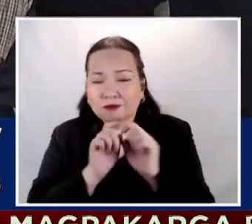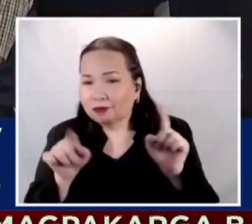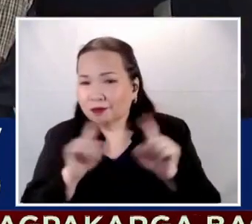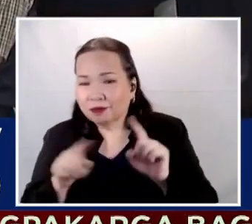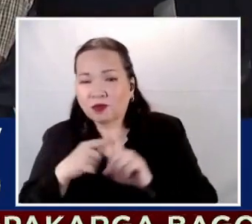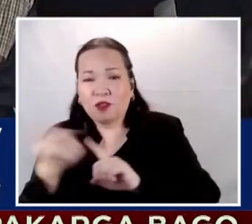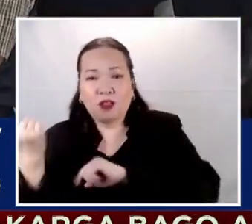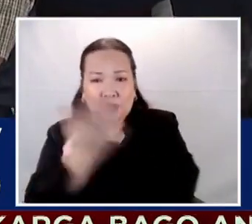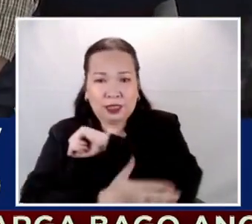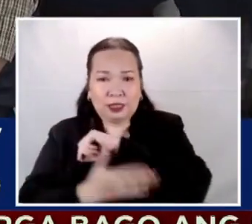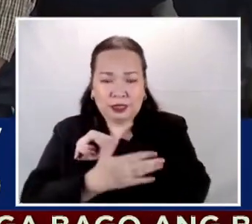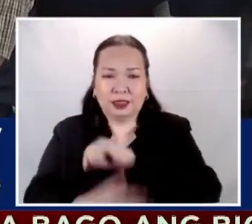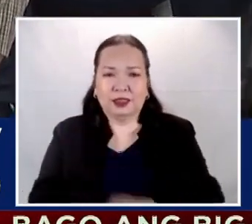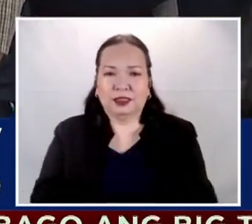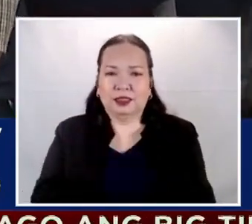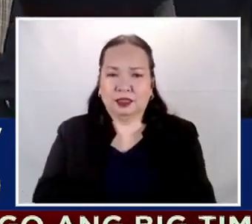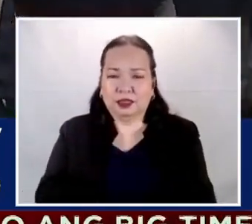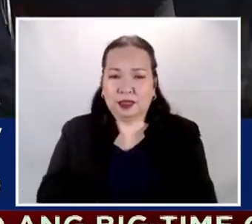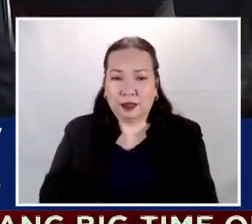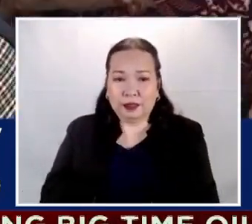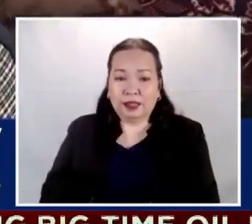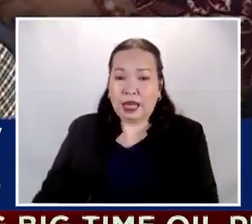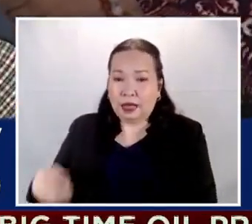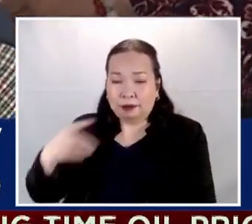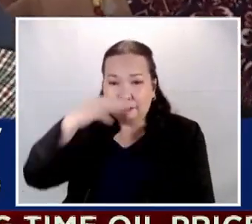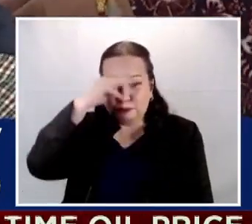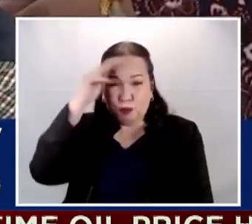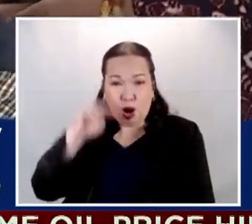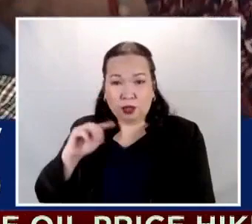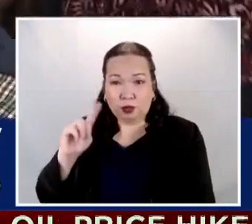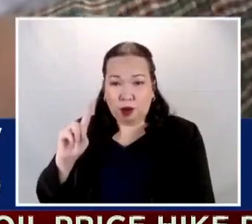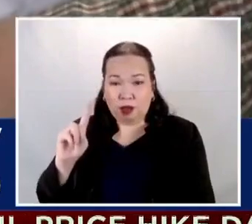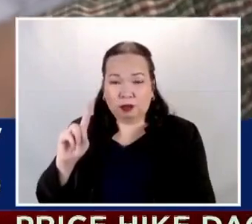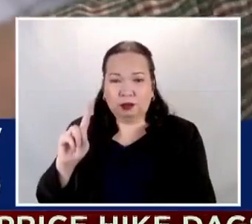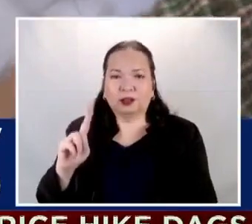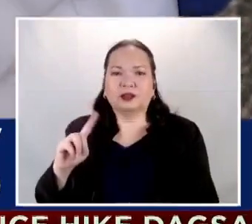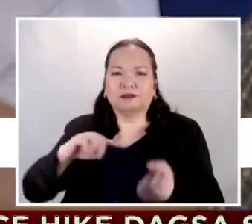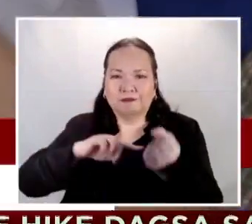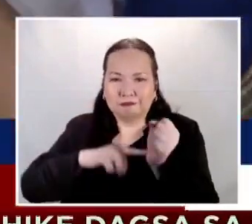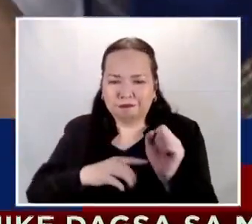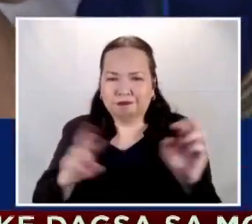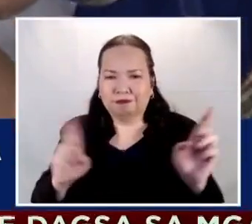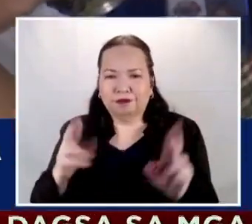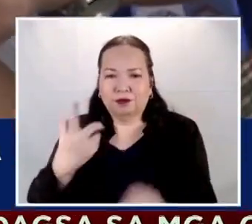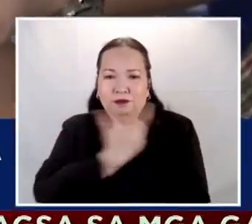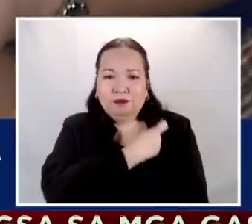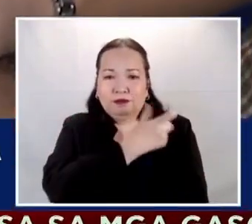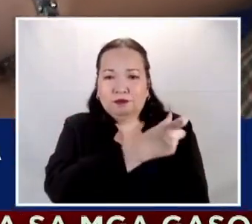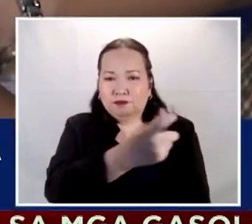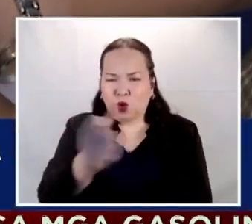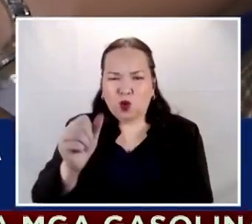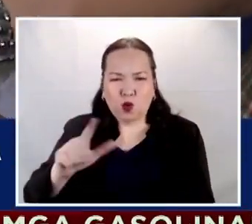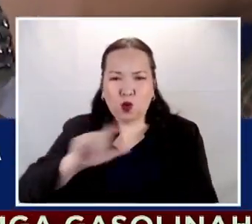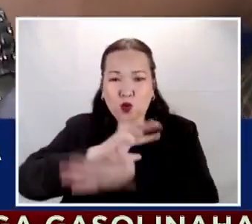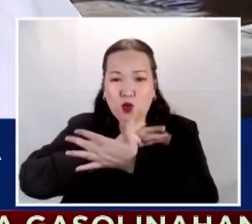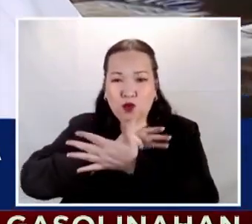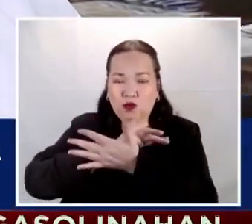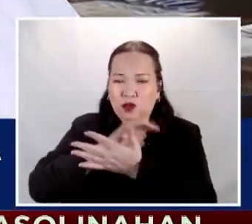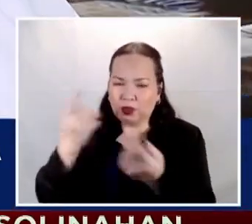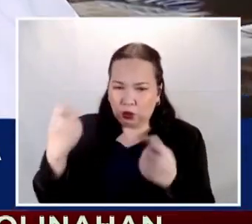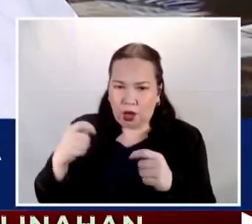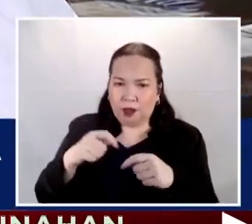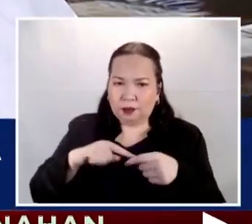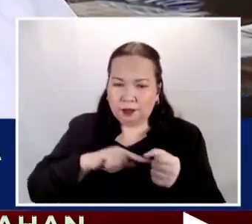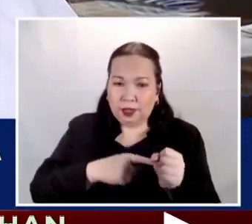bansa. Unang araw ng Marso, sinimula ng pagbabakuna kontra COVID-19 sa Pilipinas. Inuna ang